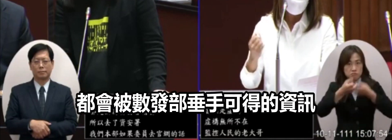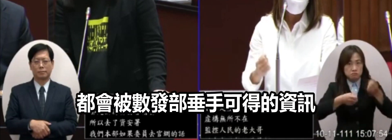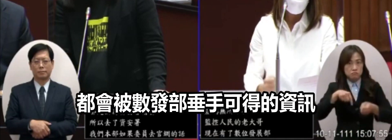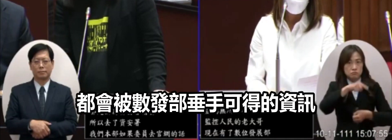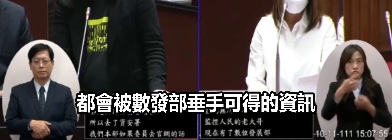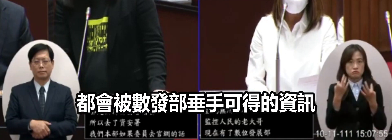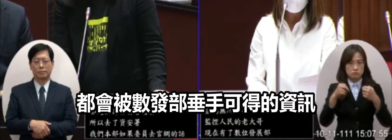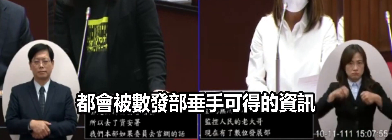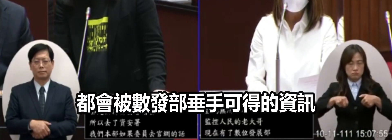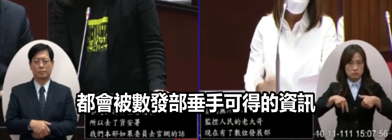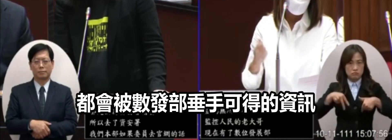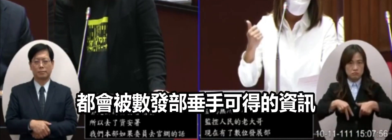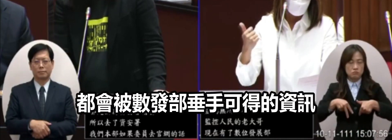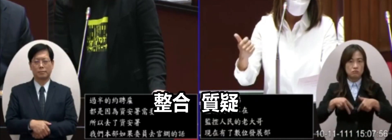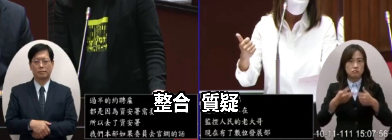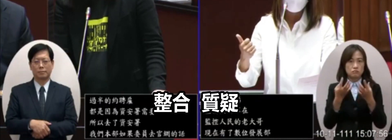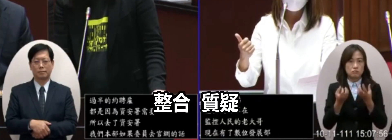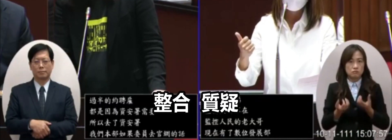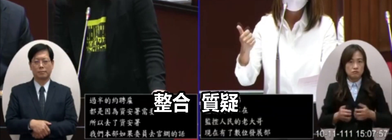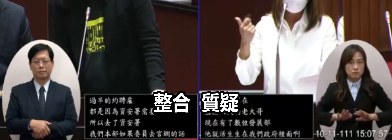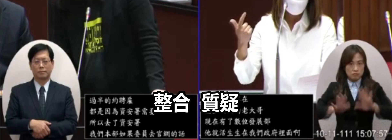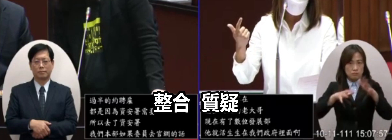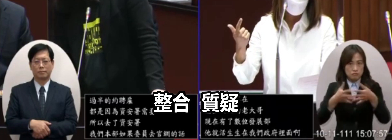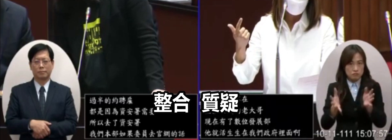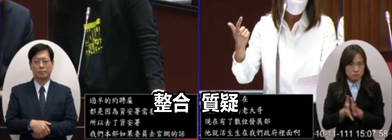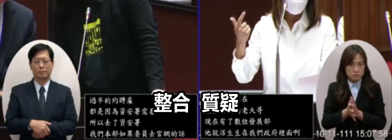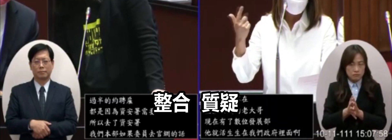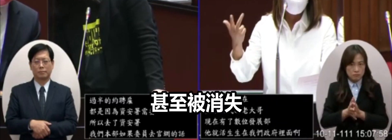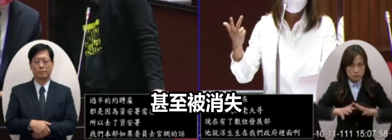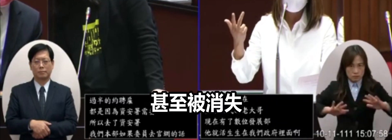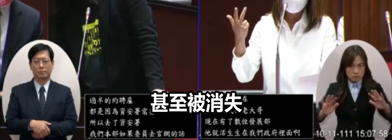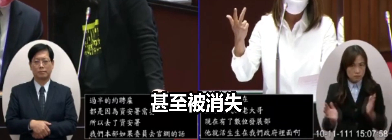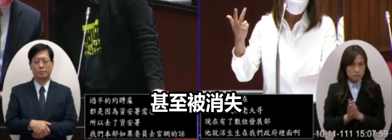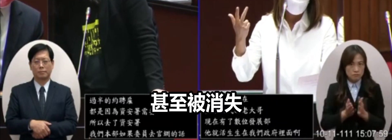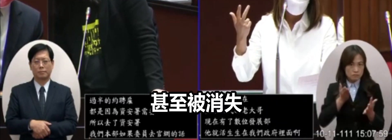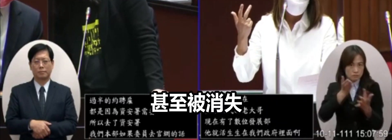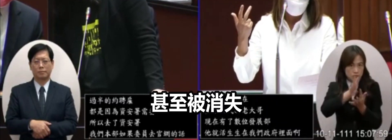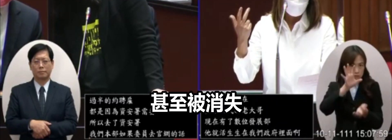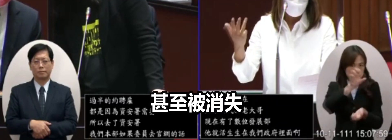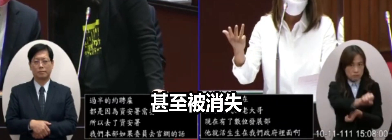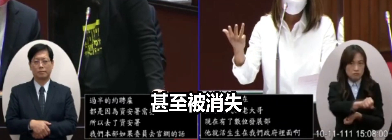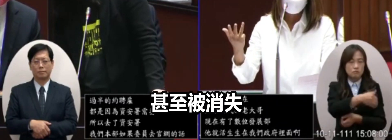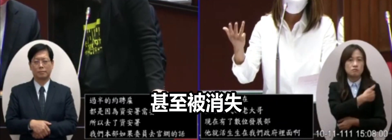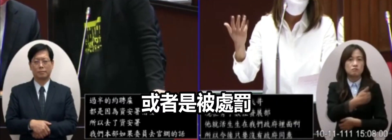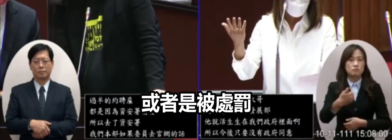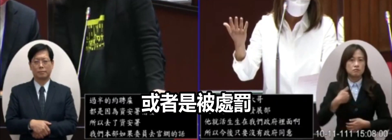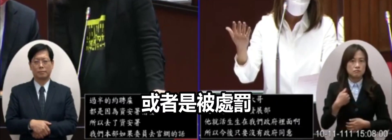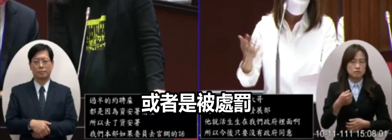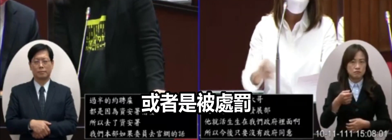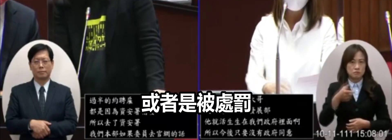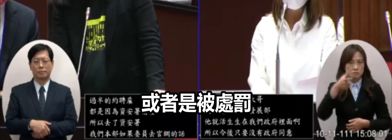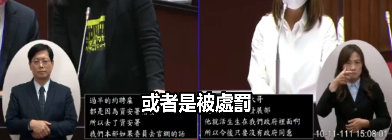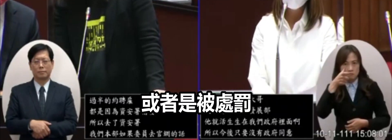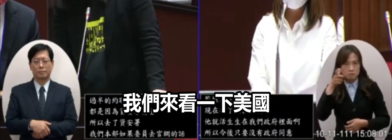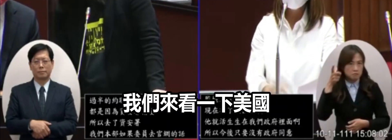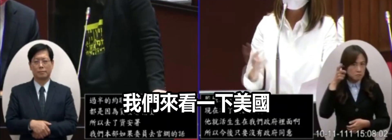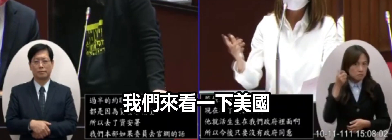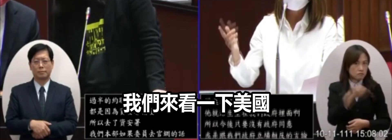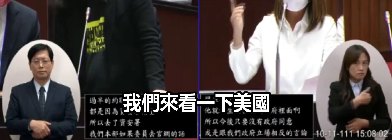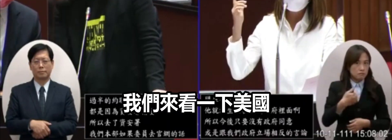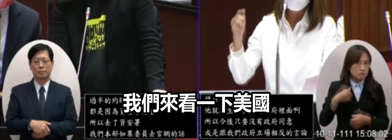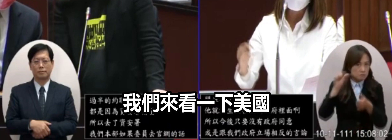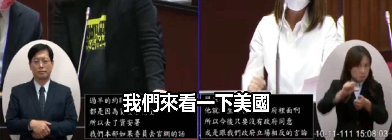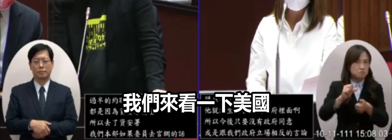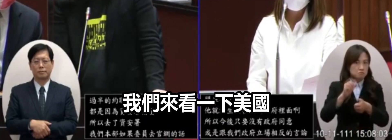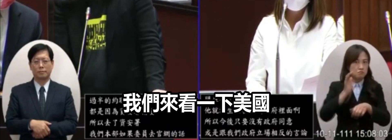垂手可得的资讯整合、质疑，甚至被消失，或者是被处罚。我们来